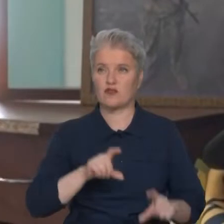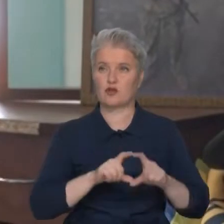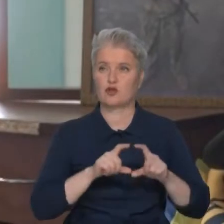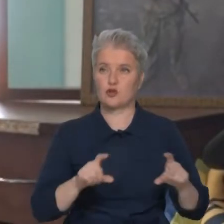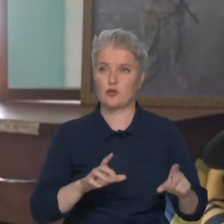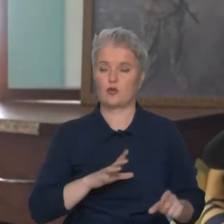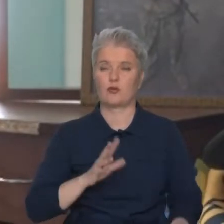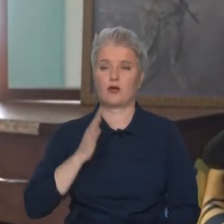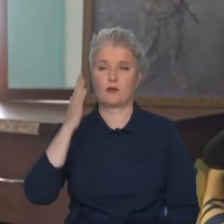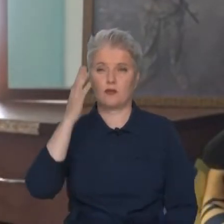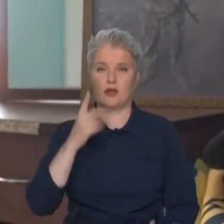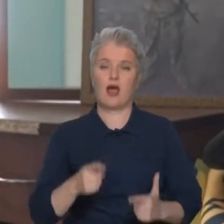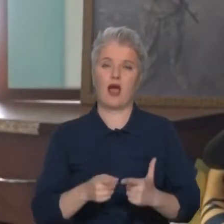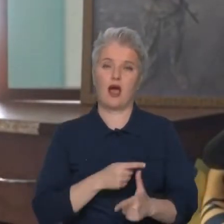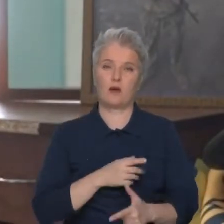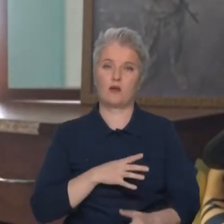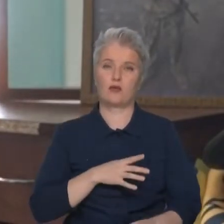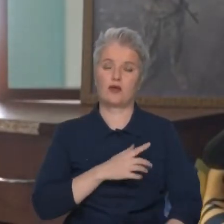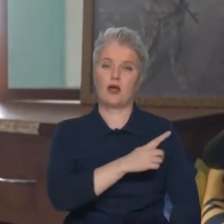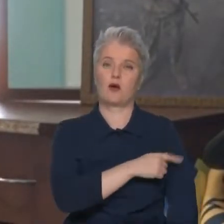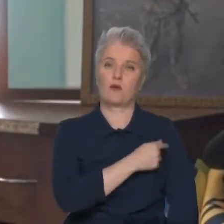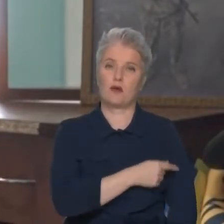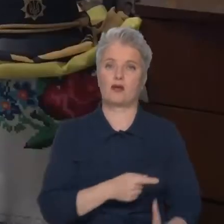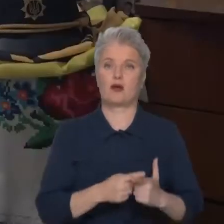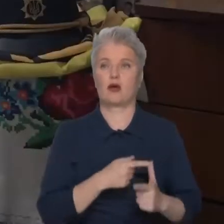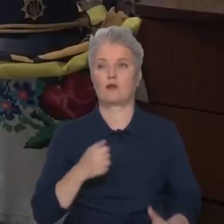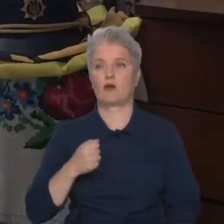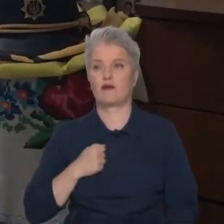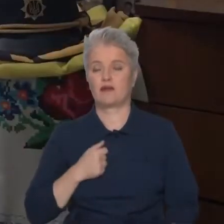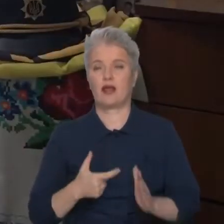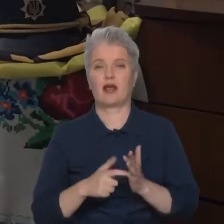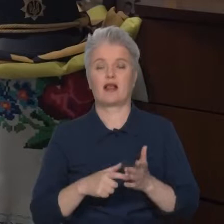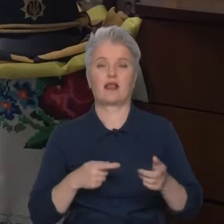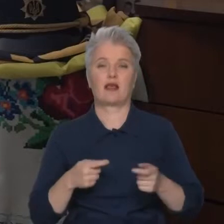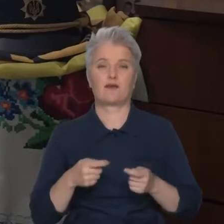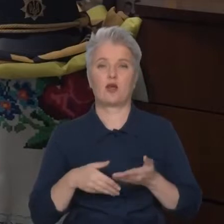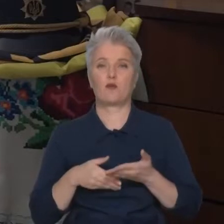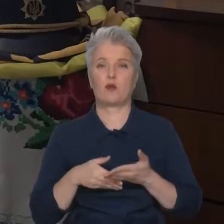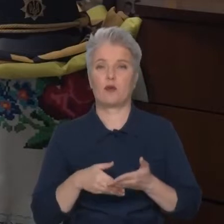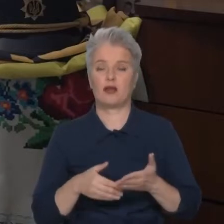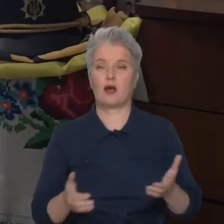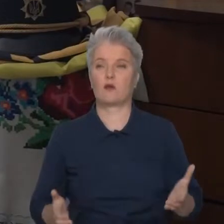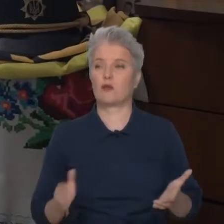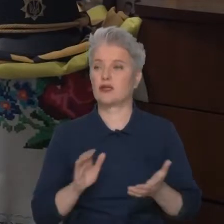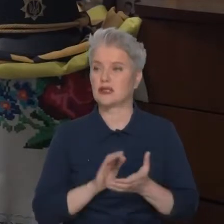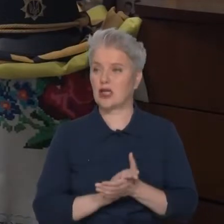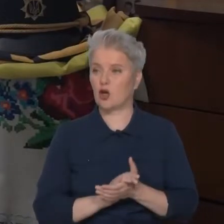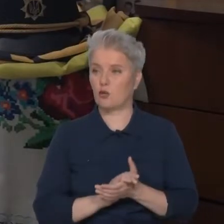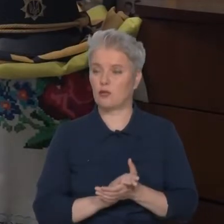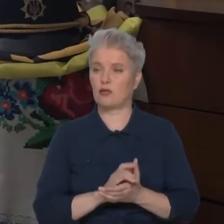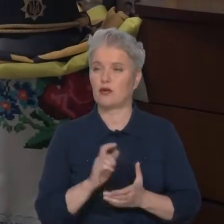нього була мрія або стати медиком, або військовим. Класний керівник допомогла їх, познайомила